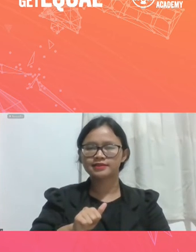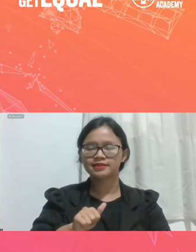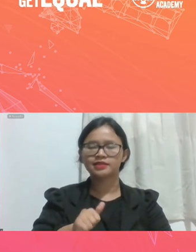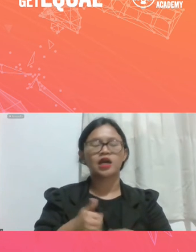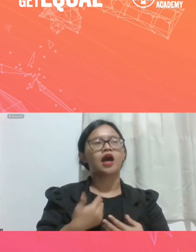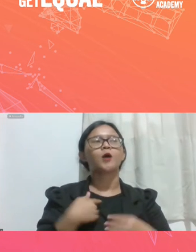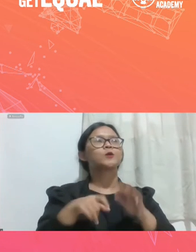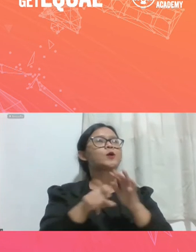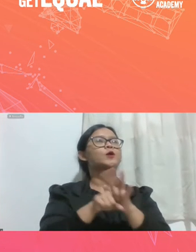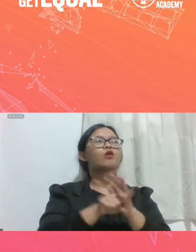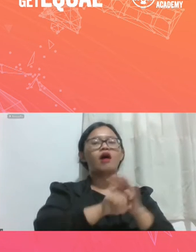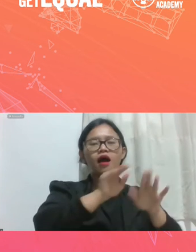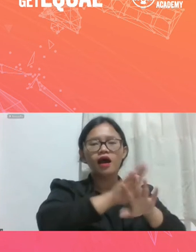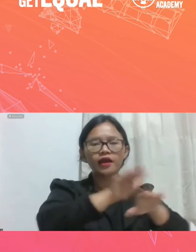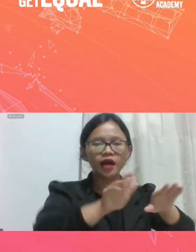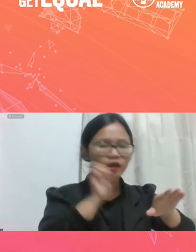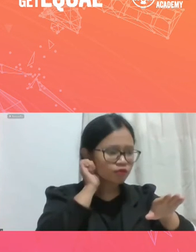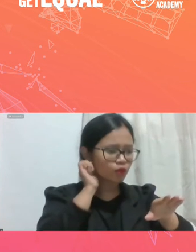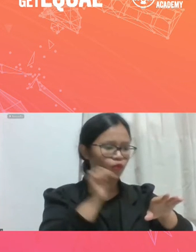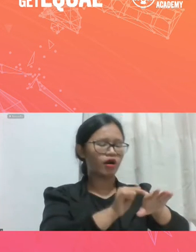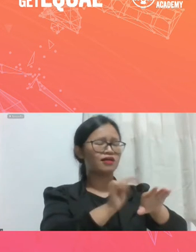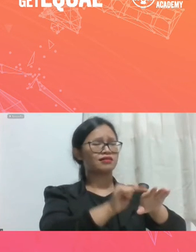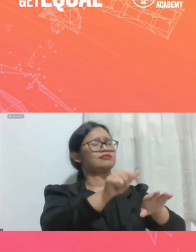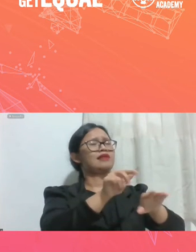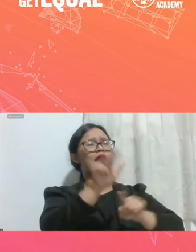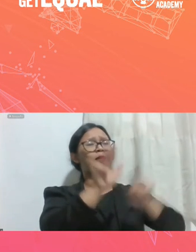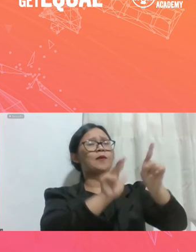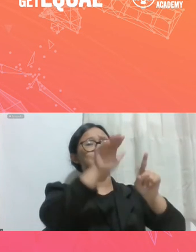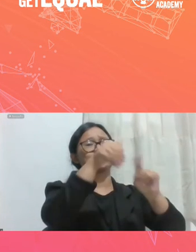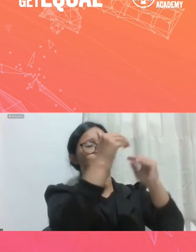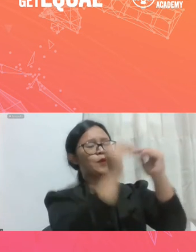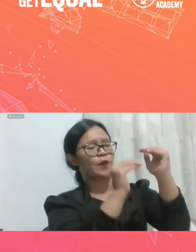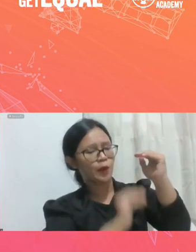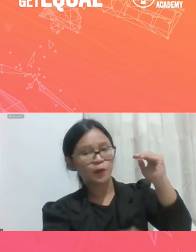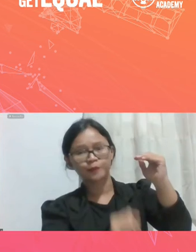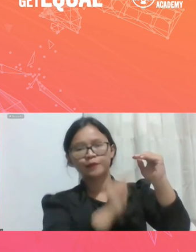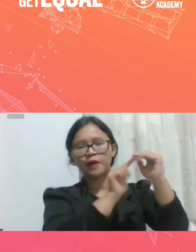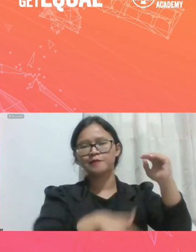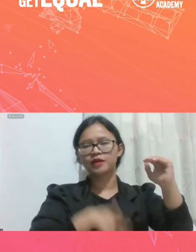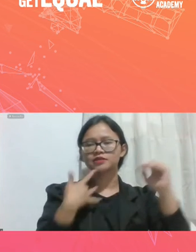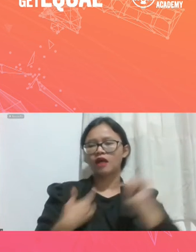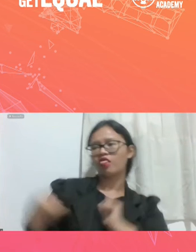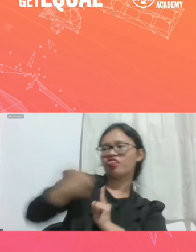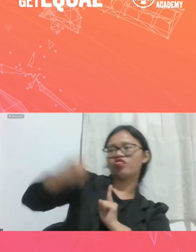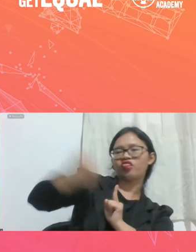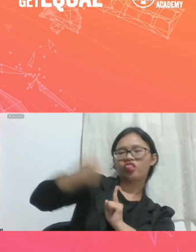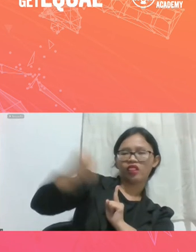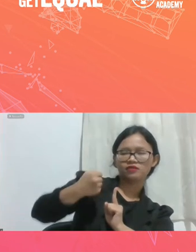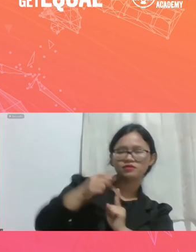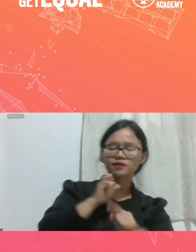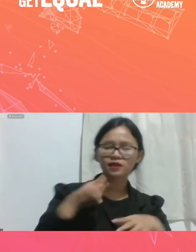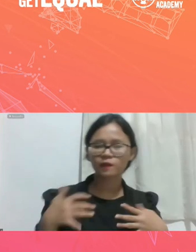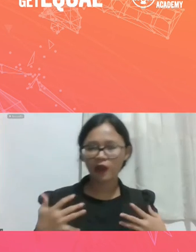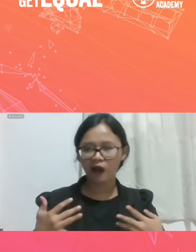perempuan terutama anak-anak yang masih di bawah 18 tahun ketika mengalami perundungan seperti itu. Dari